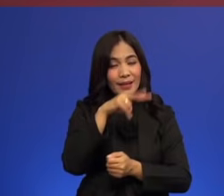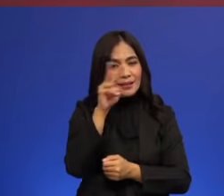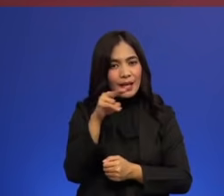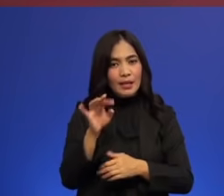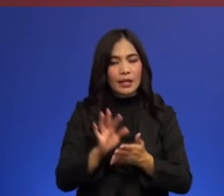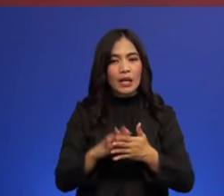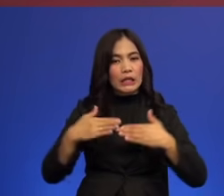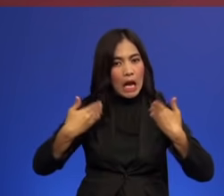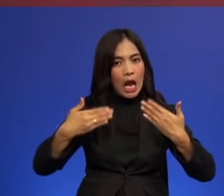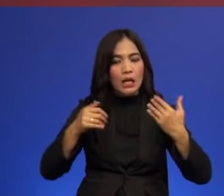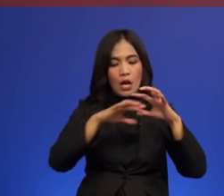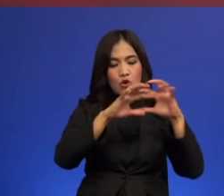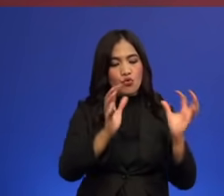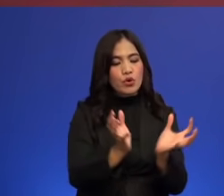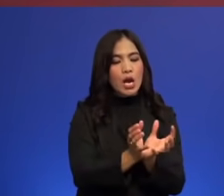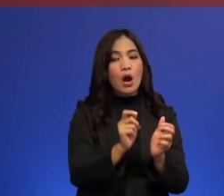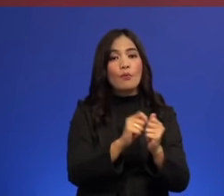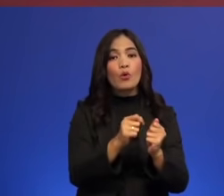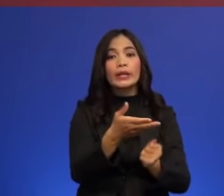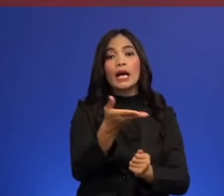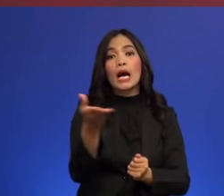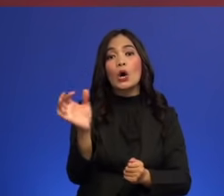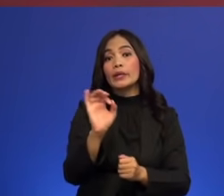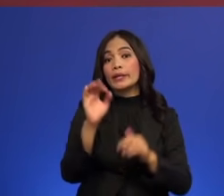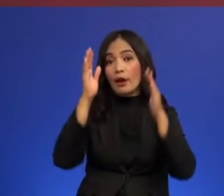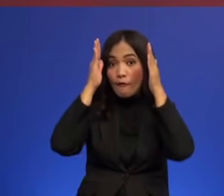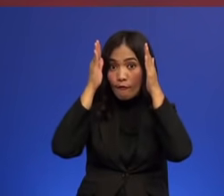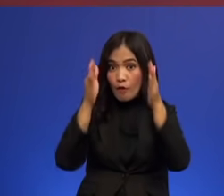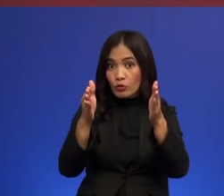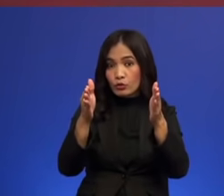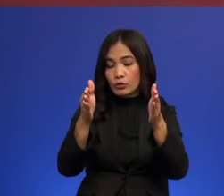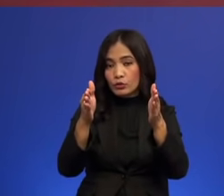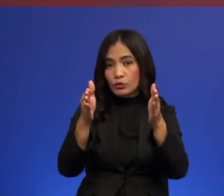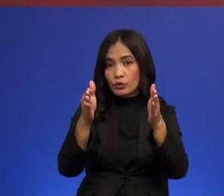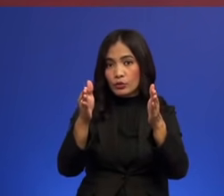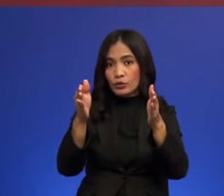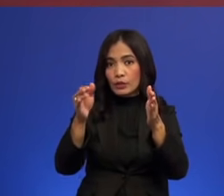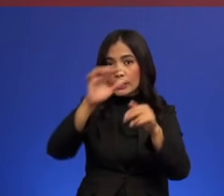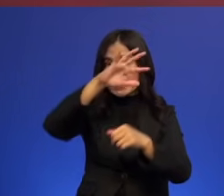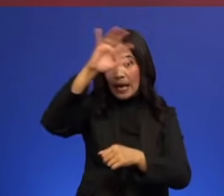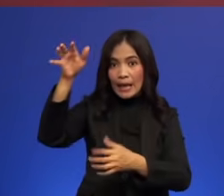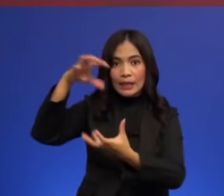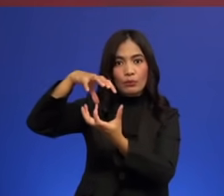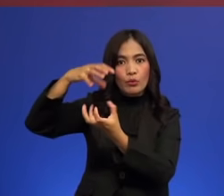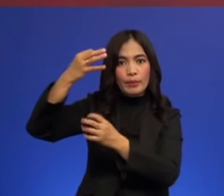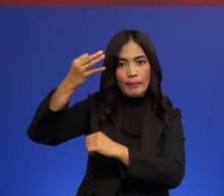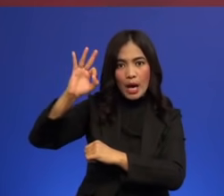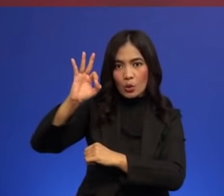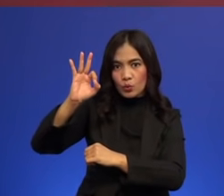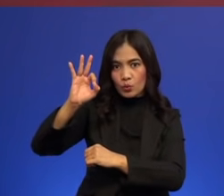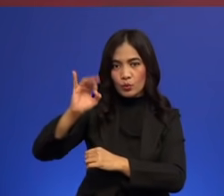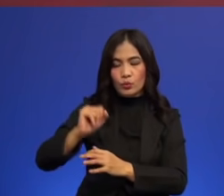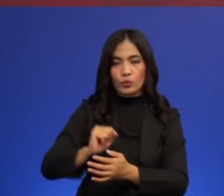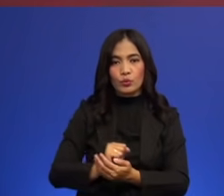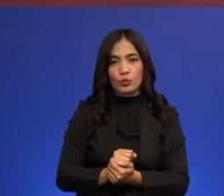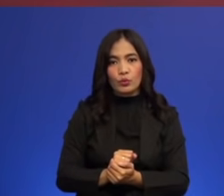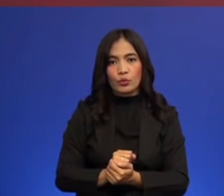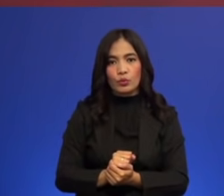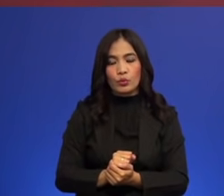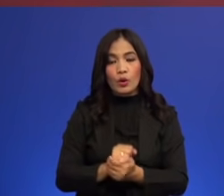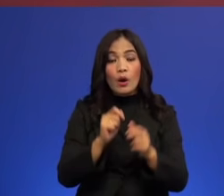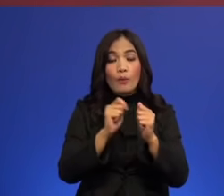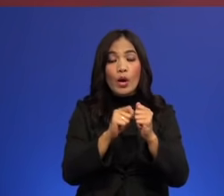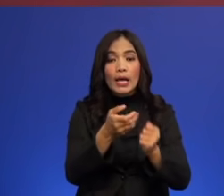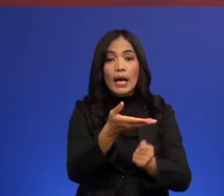kesenangan-kesenangan dunia yang membuat engkau tidak fokus ke langit baru, bumi baru. Yang